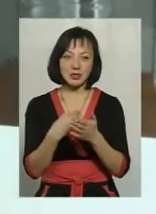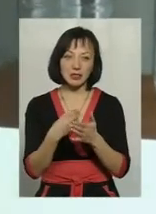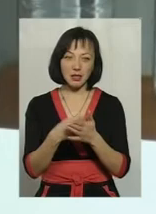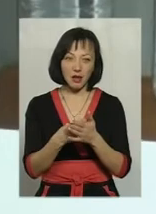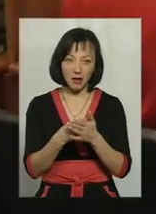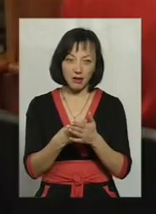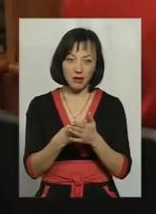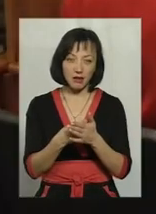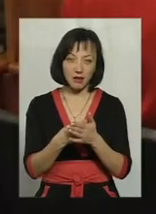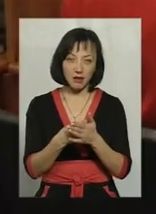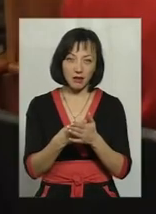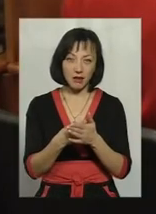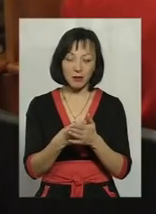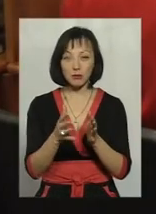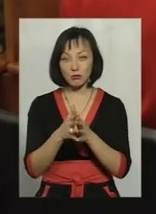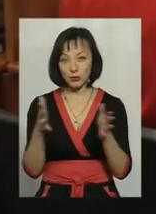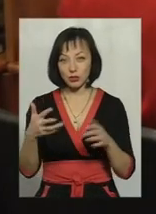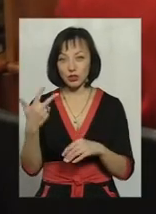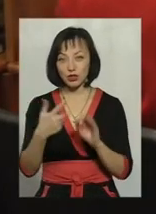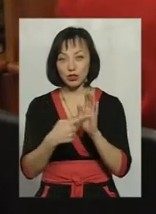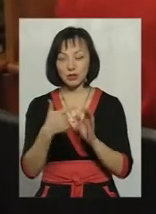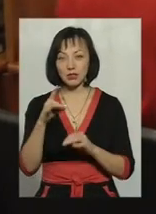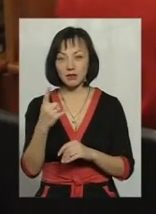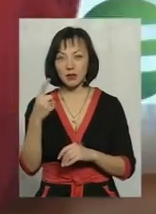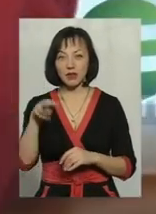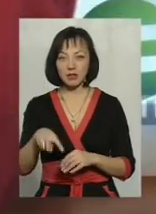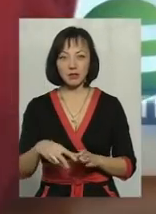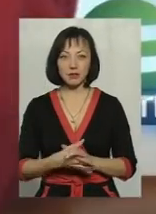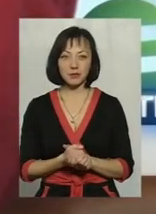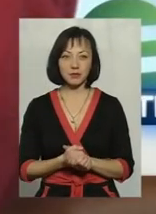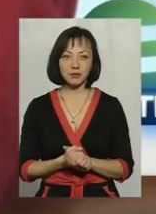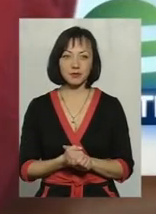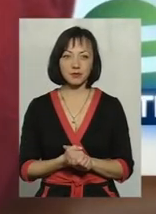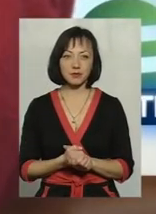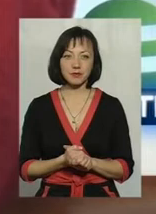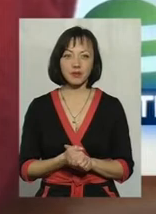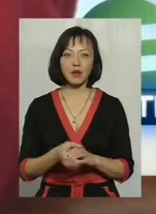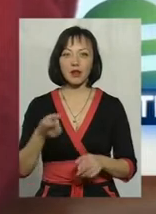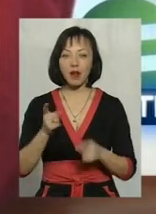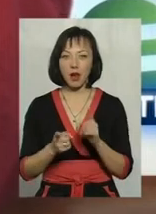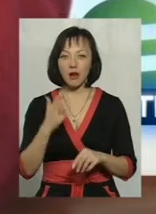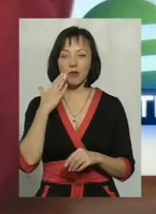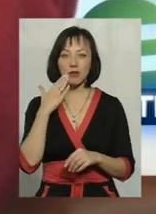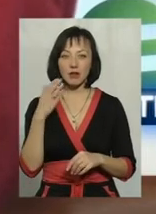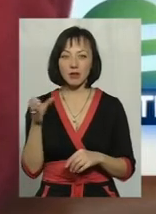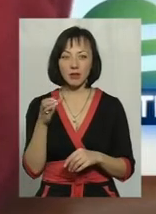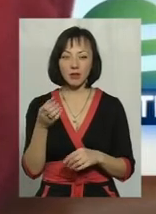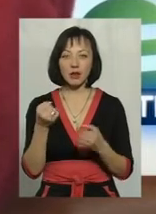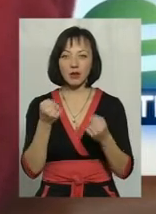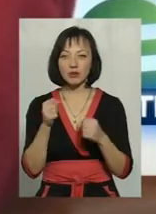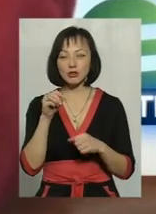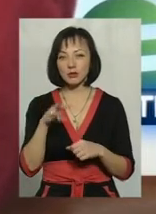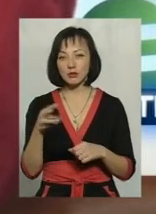з попереднім оголошенням більша – 36 гривень за літр. Це реальна молдавська водка, вона крепче, ніж пшенична, там 42